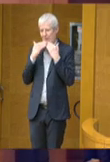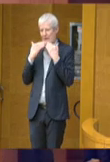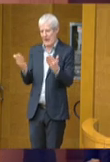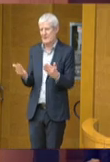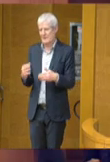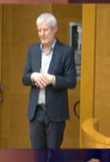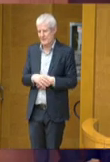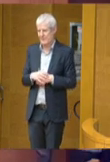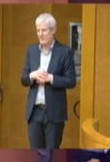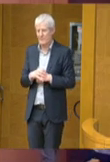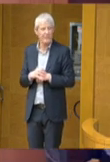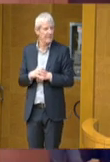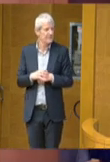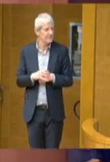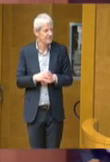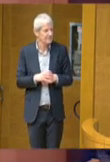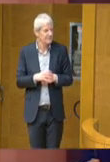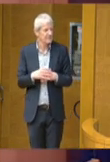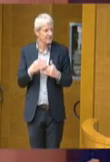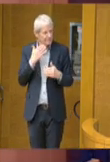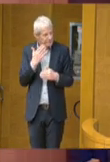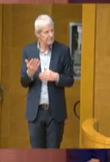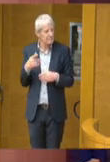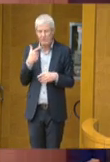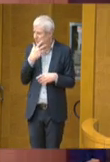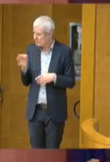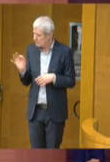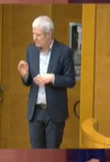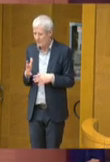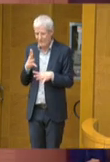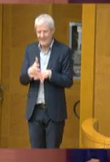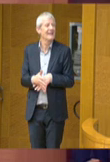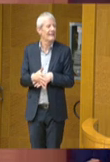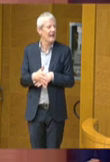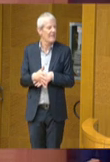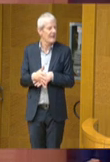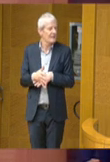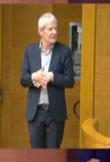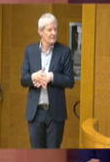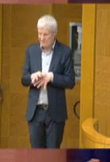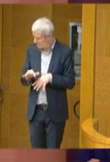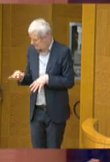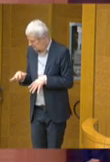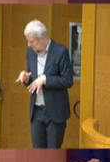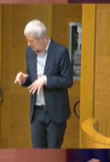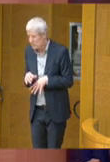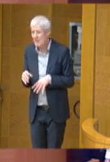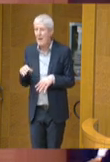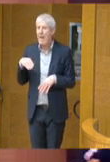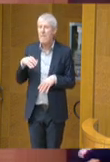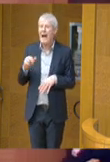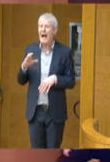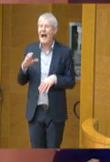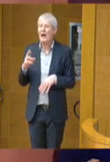Grazie, grazie di questo bellissimo intervento. Ora un progetto denominato Progetto Macro